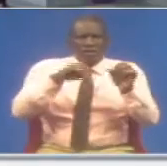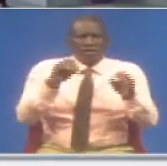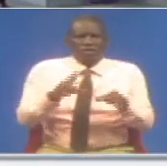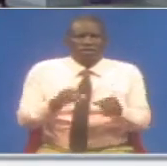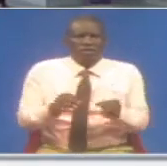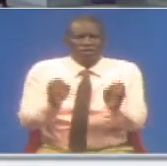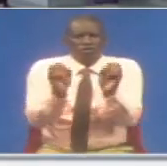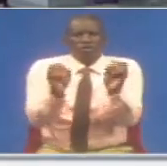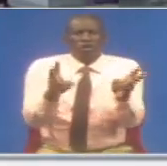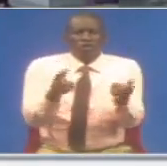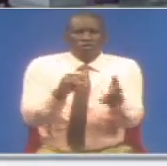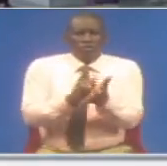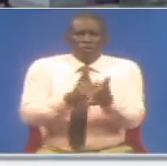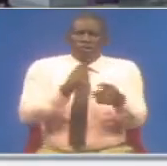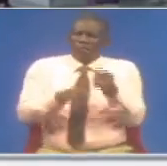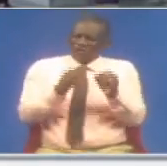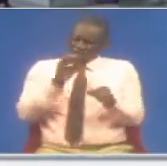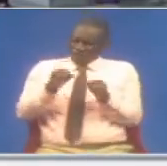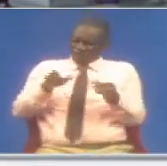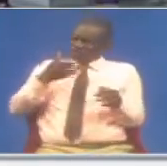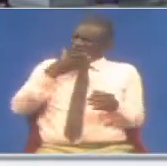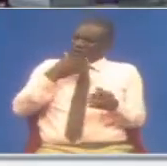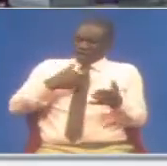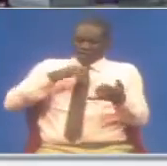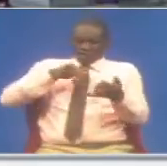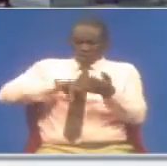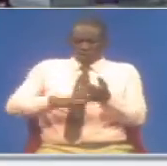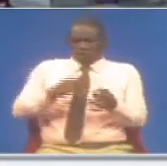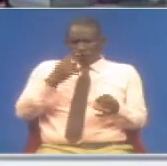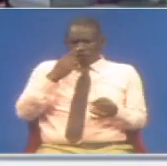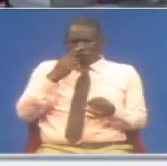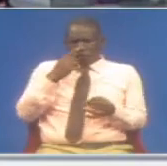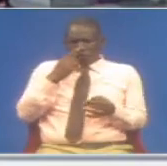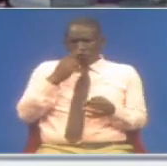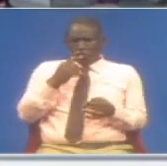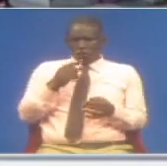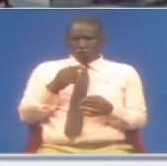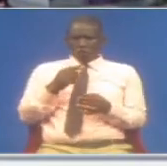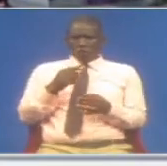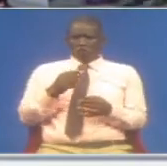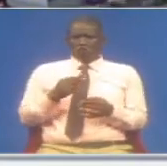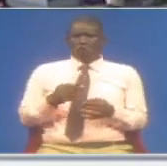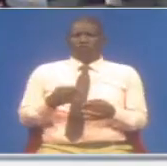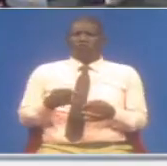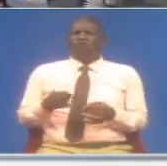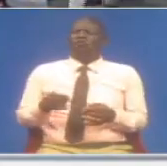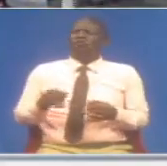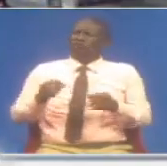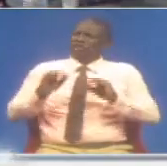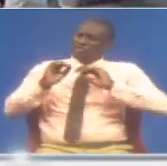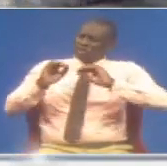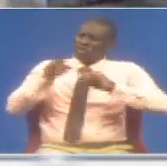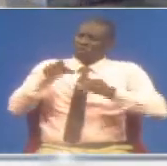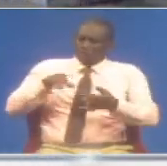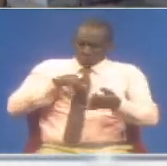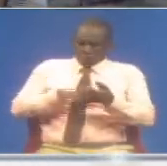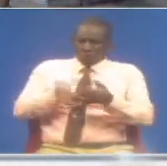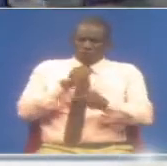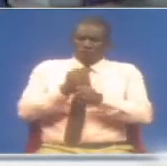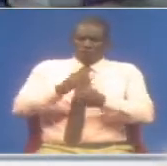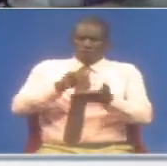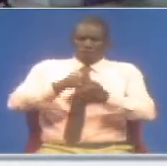I'm okay for that. Lakini kama ana bibi yake nyumbani, why can't he train his wife amfanyie hiyo